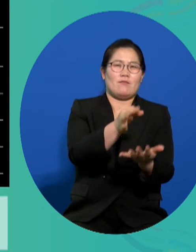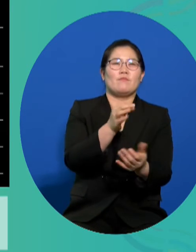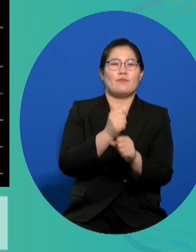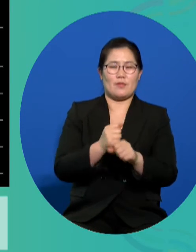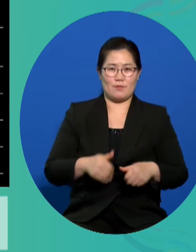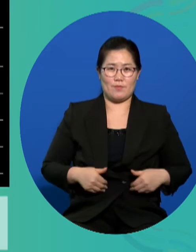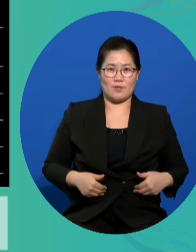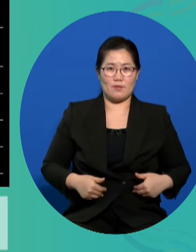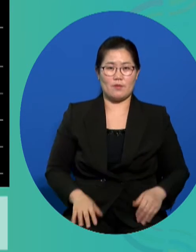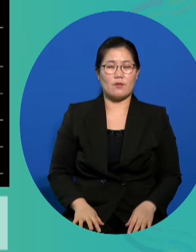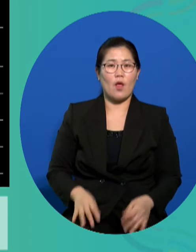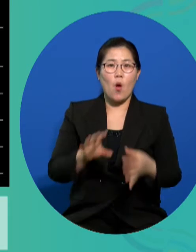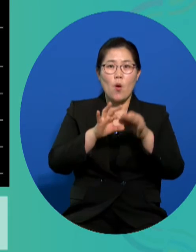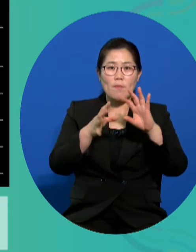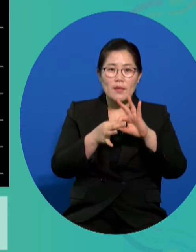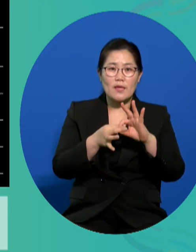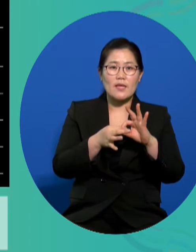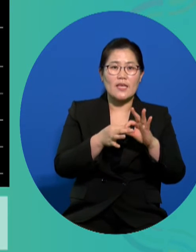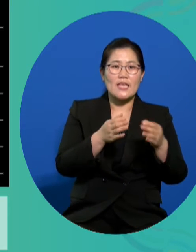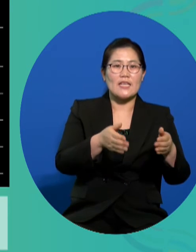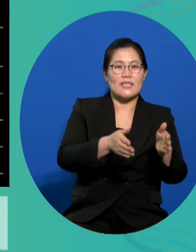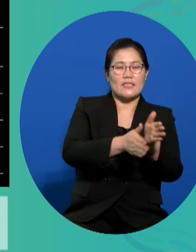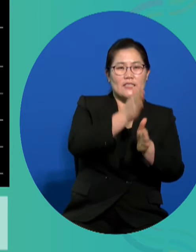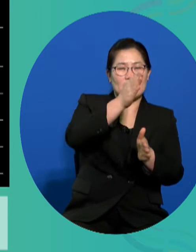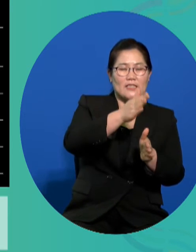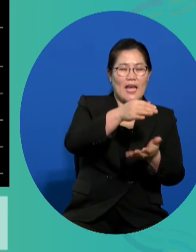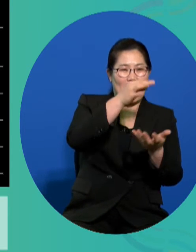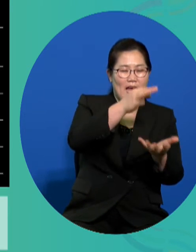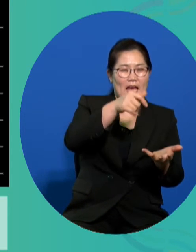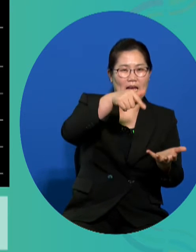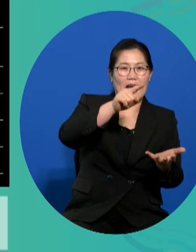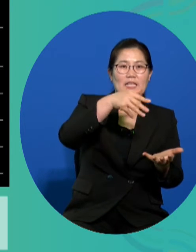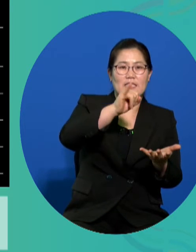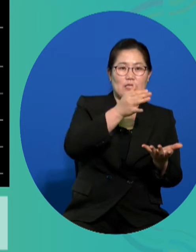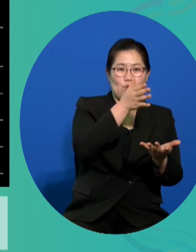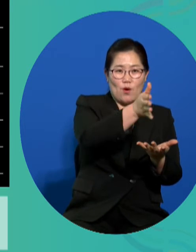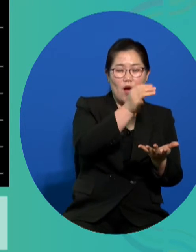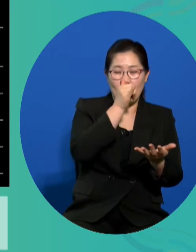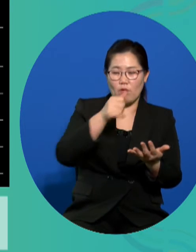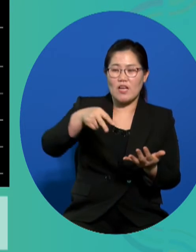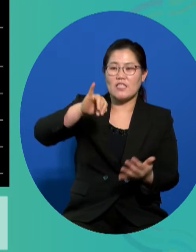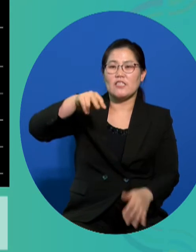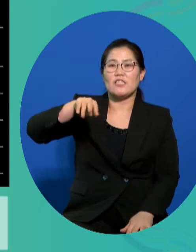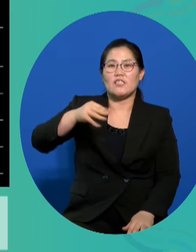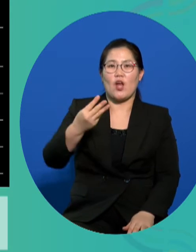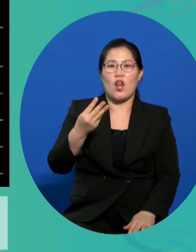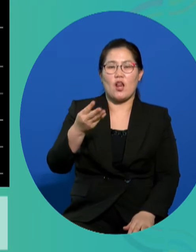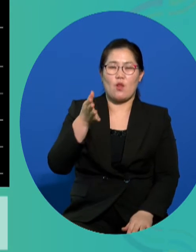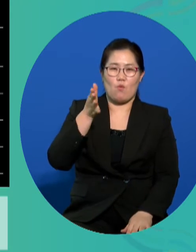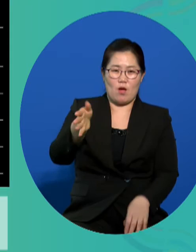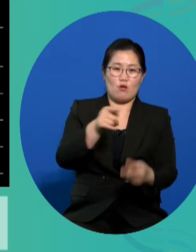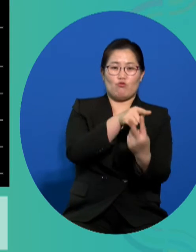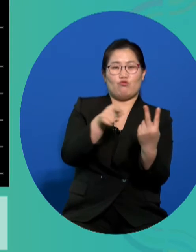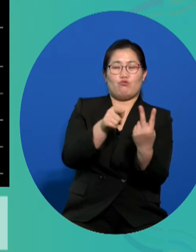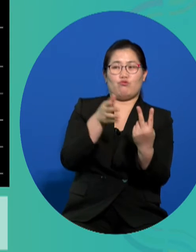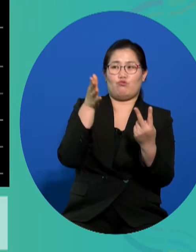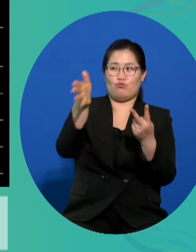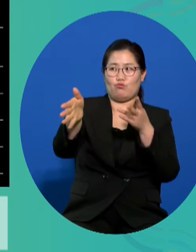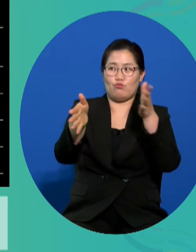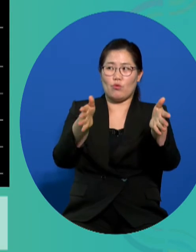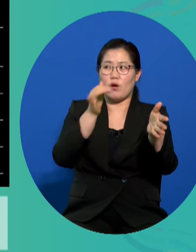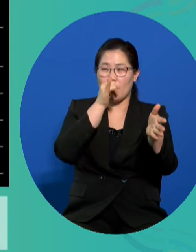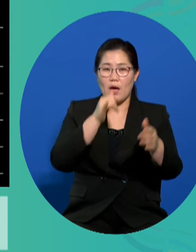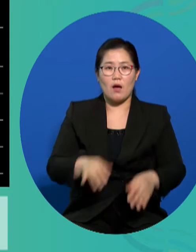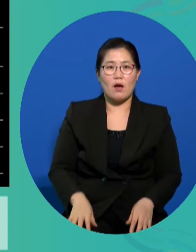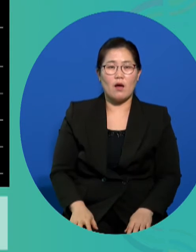올림픽 시설과가 있습니다. 다 아시겠지만. 근데 시설을보다는 이제 발전과에서 지금 제가 알기로는